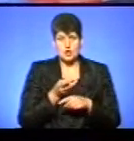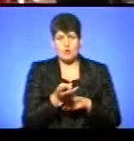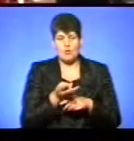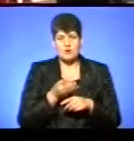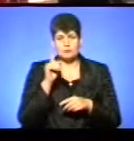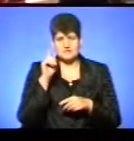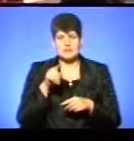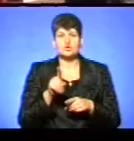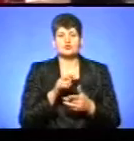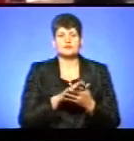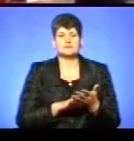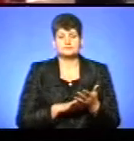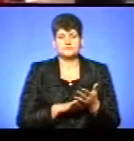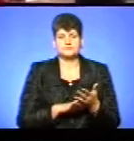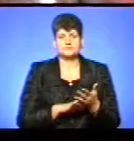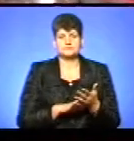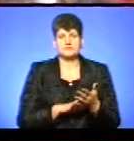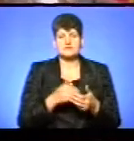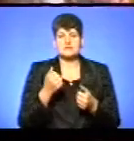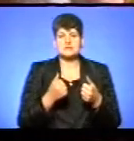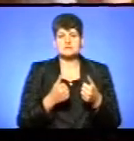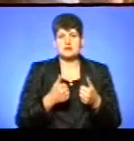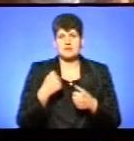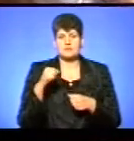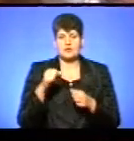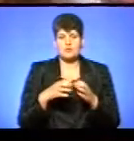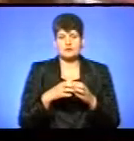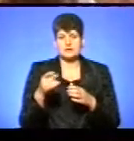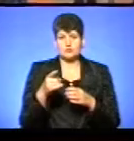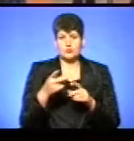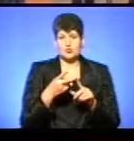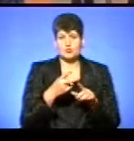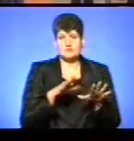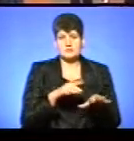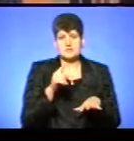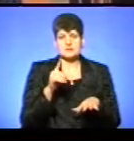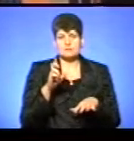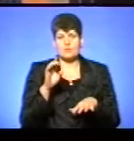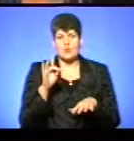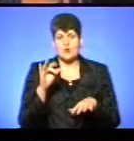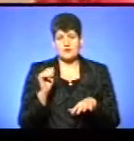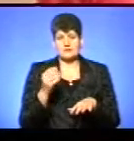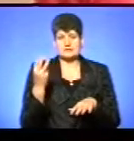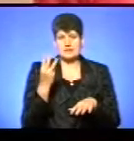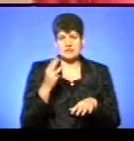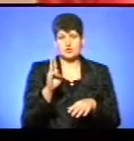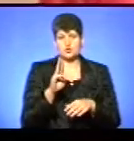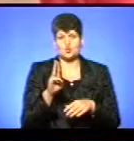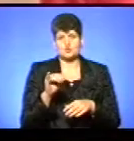що з ним. У змаганнях перемогла команда з Тернополя. Друге місце у медиків зі Зборова, третє у команди з